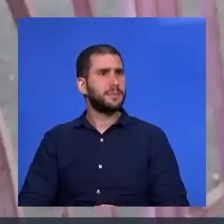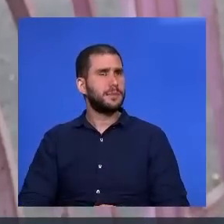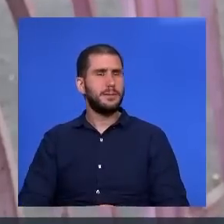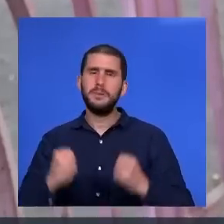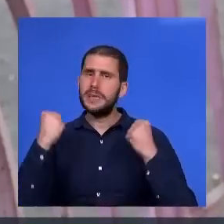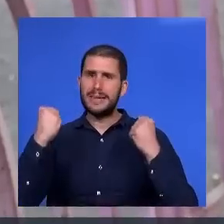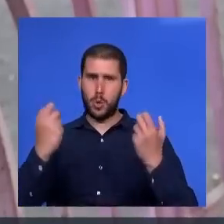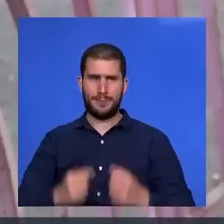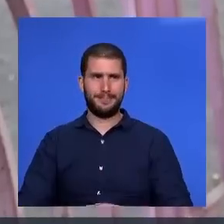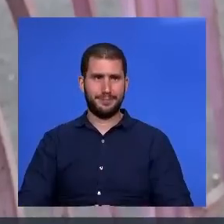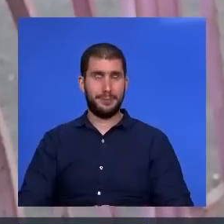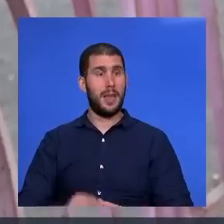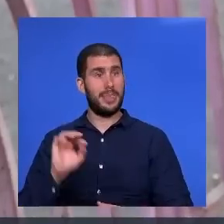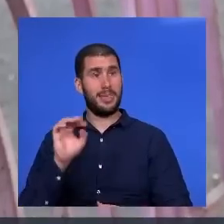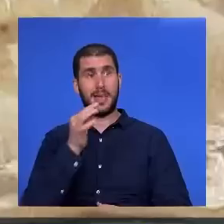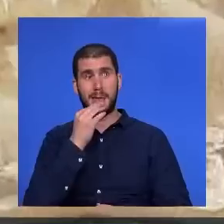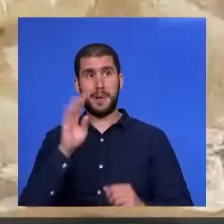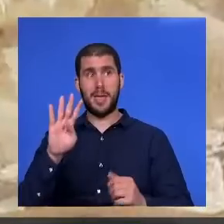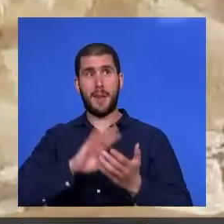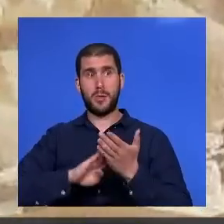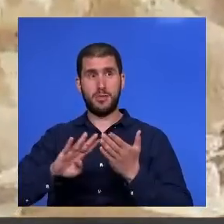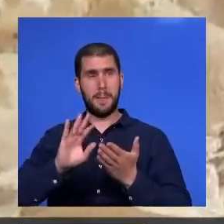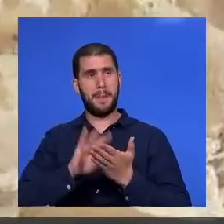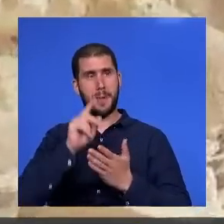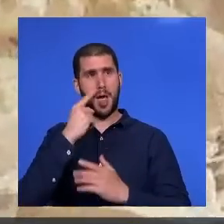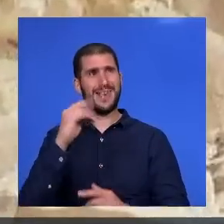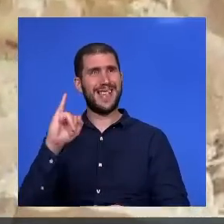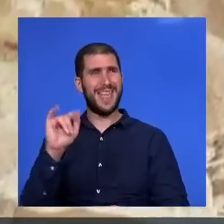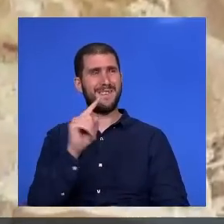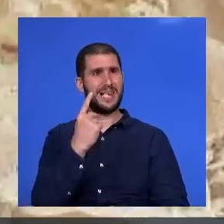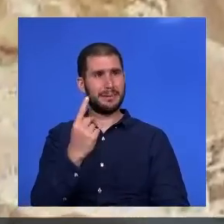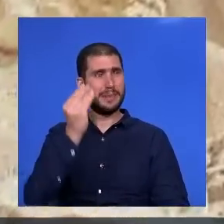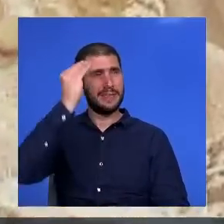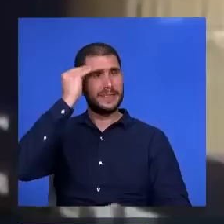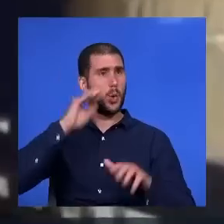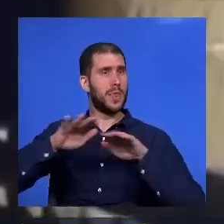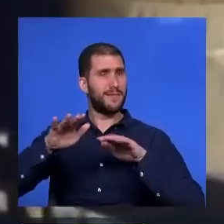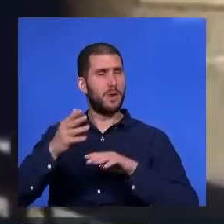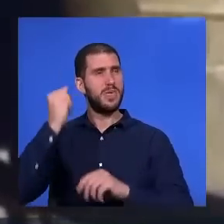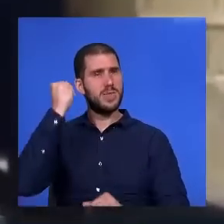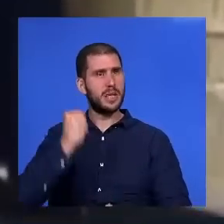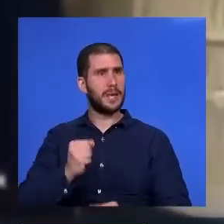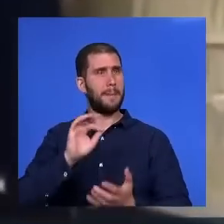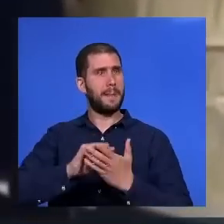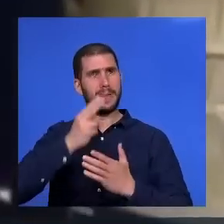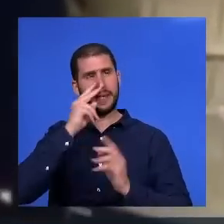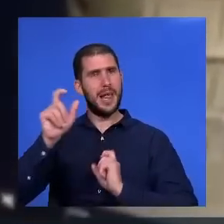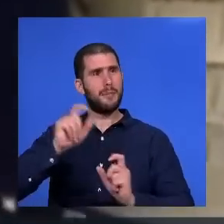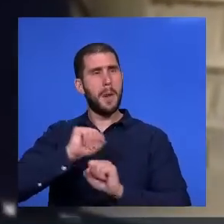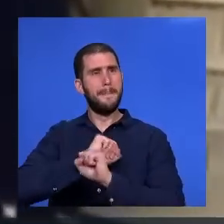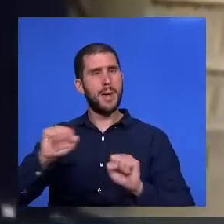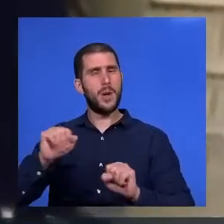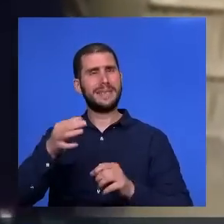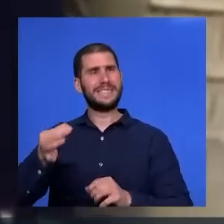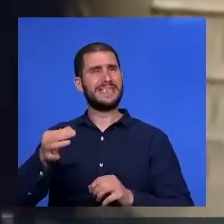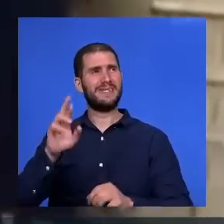גיבור. נטה הייתה רק בת 4 חודשים כשאביה ינאי וייסמן, זכרו לברכה, נרצח בשעה שניסה למנוע פיגוע בסניף